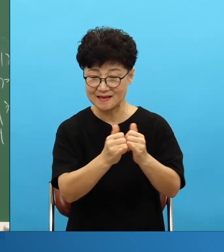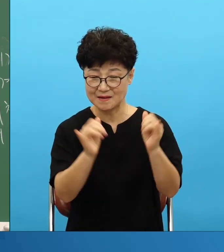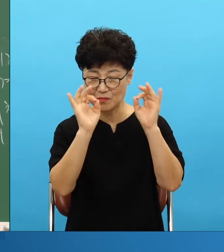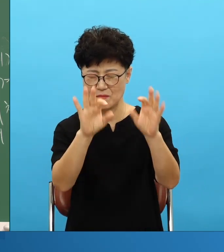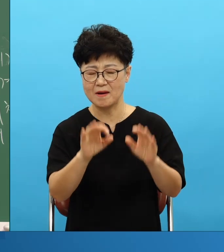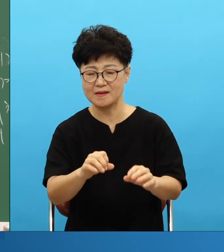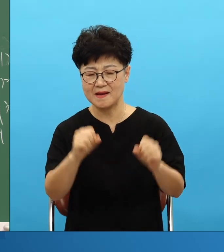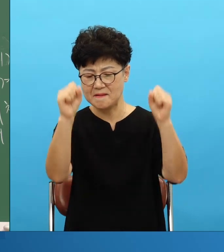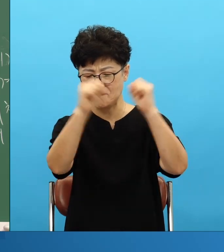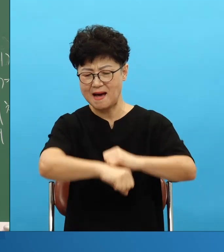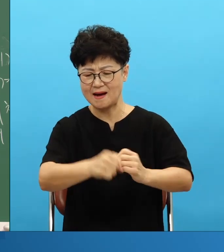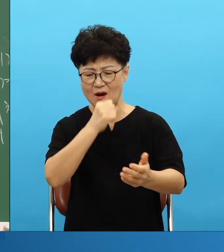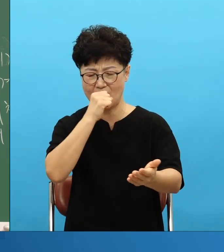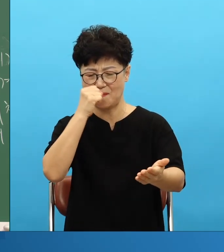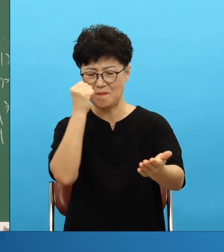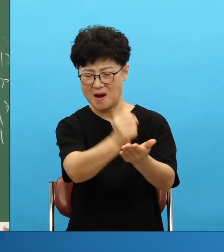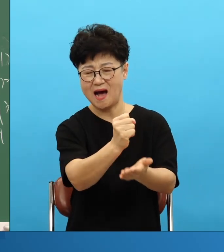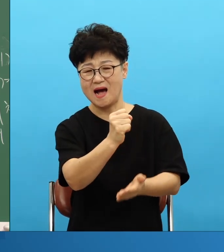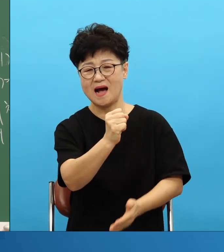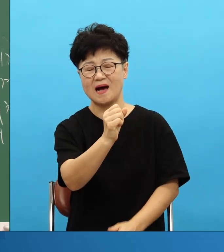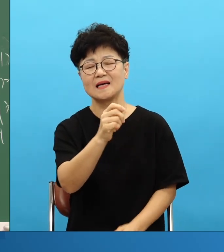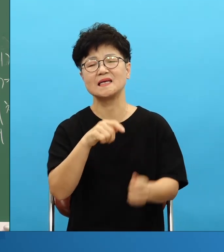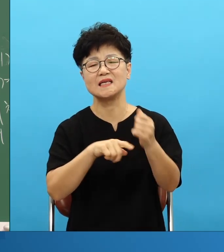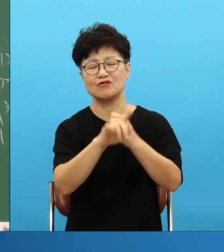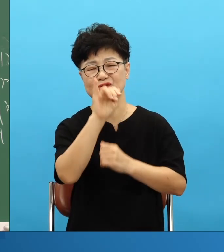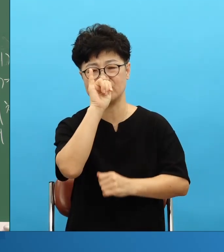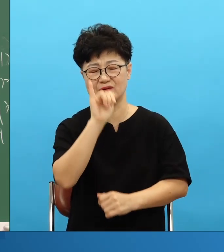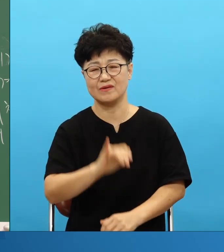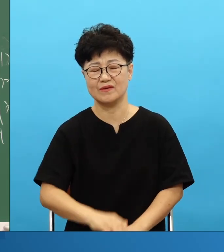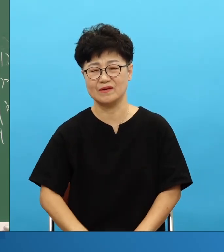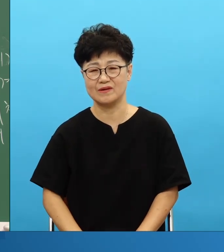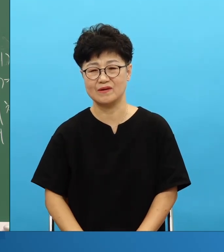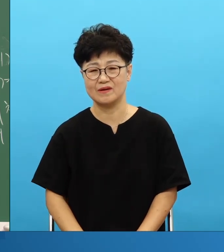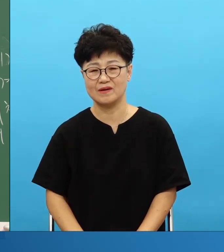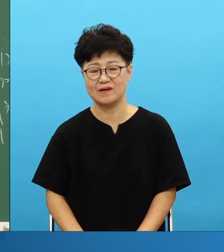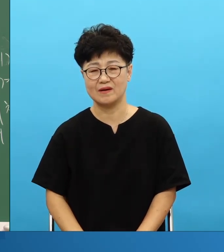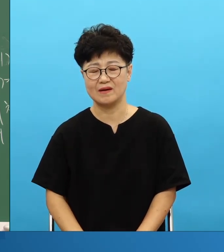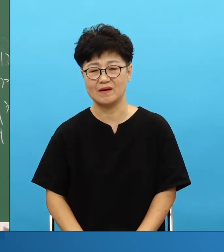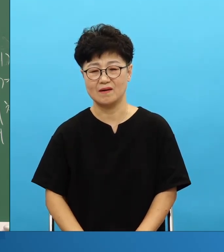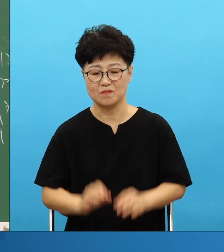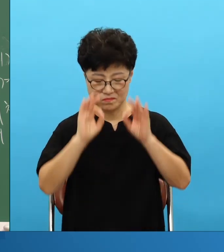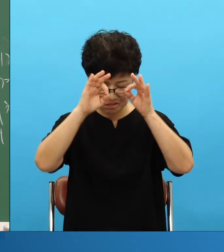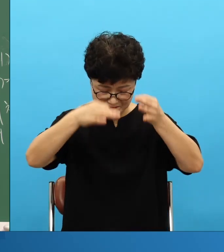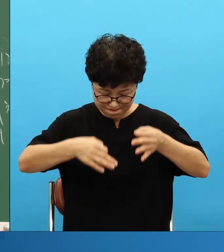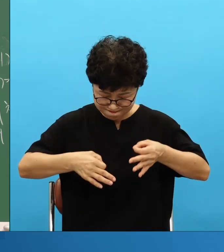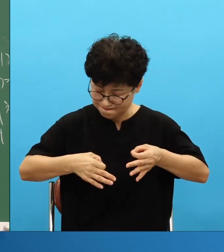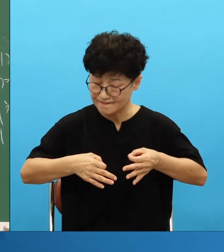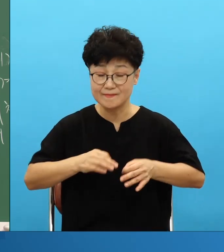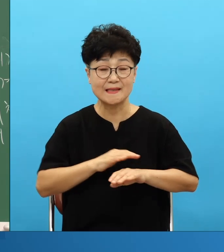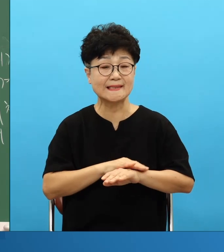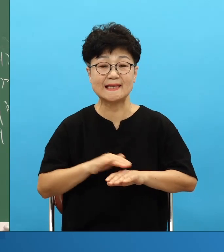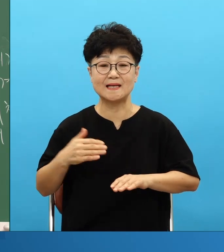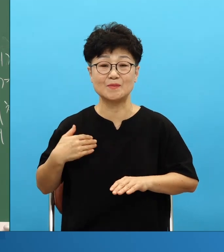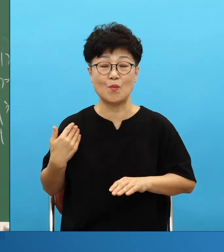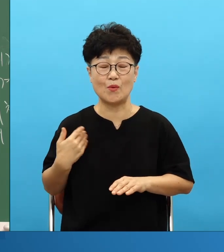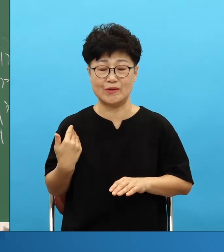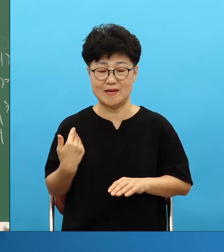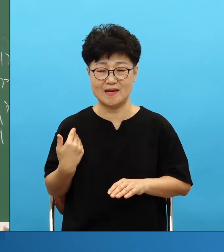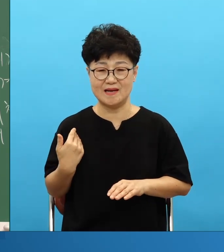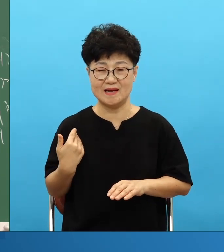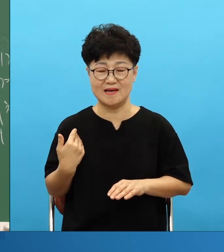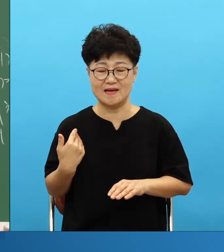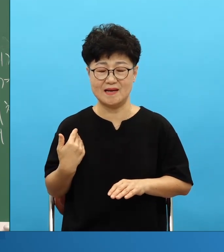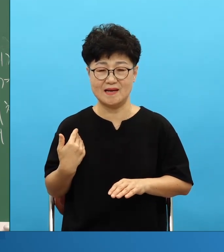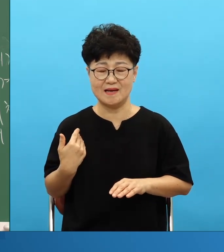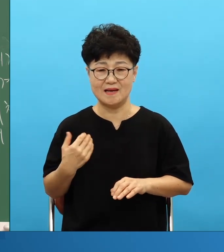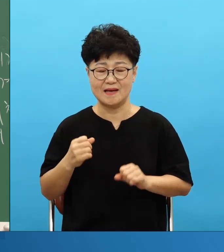fail, they fail because they've got know-how for fail. 본인이 잘 모를 뿐이지 있습니다. It's just they don't know it very well, but it exists.